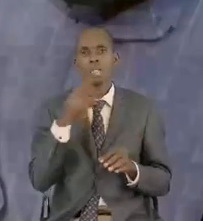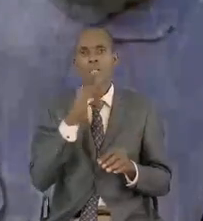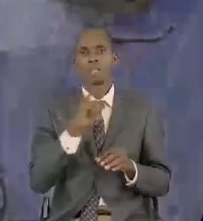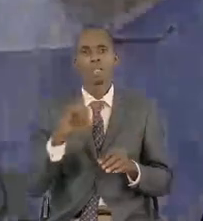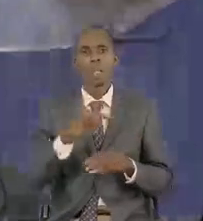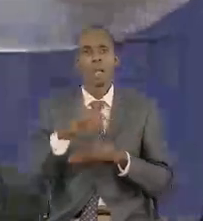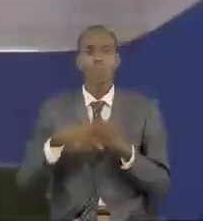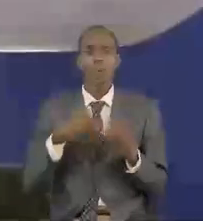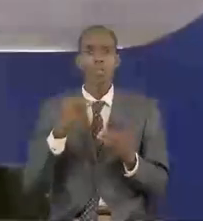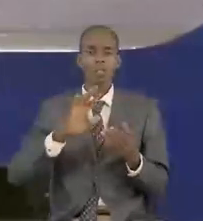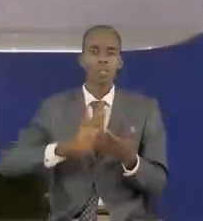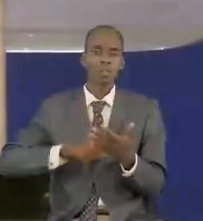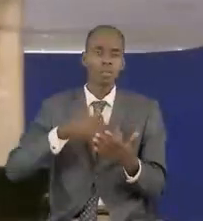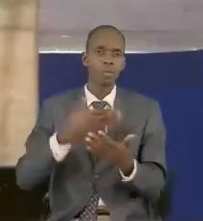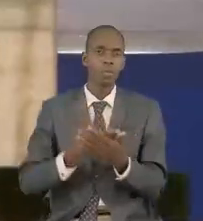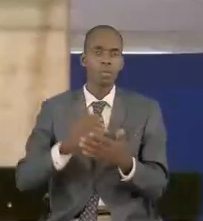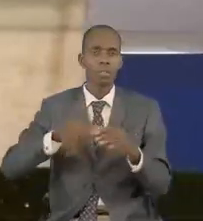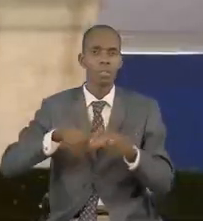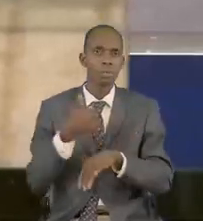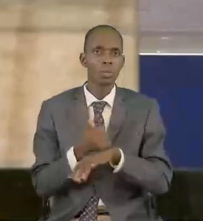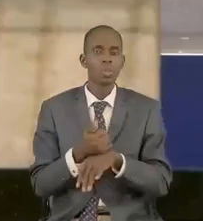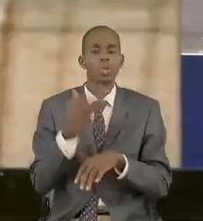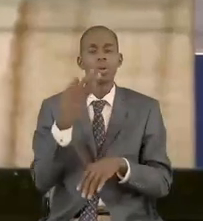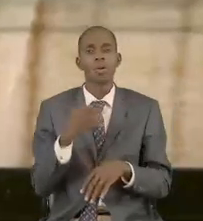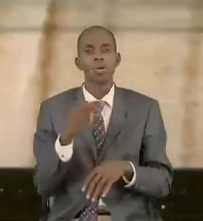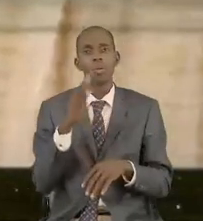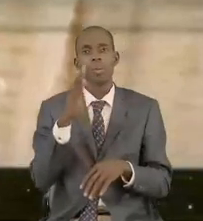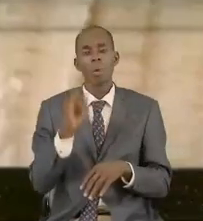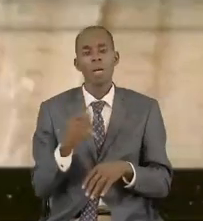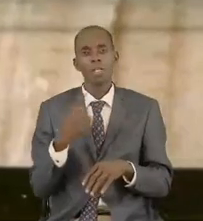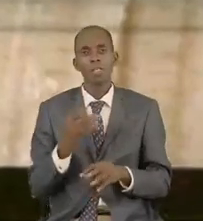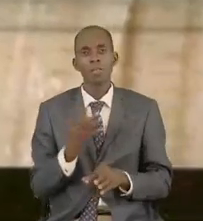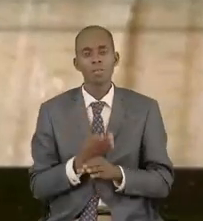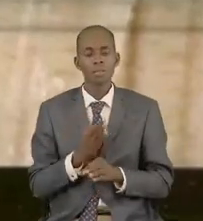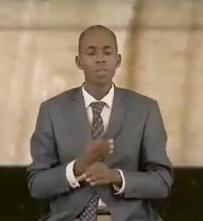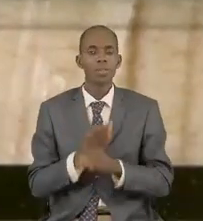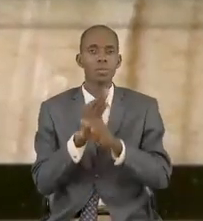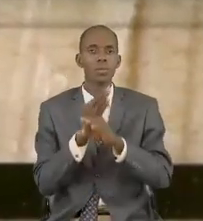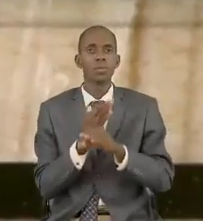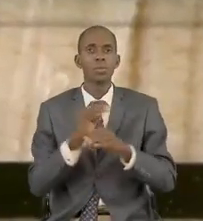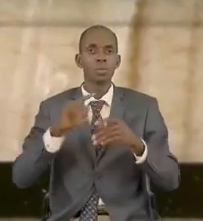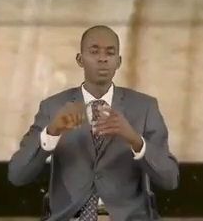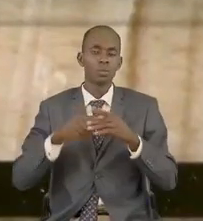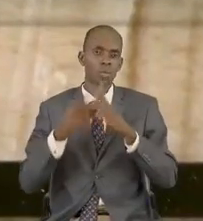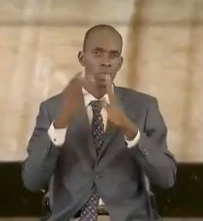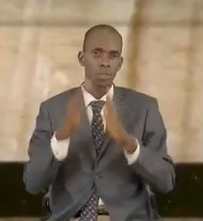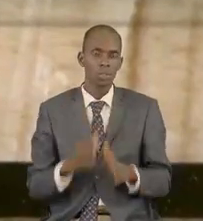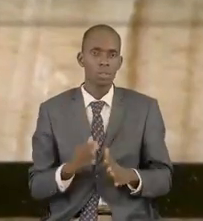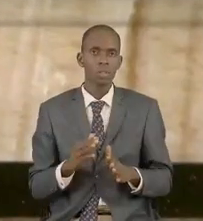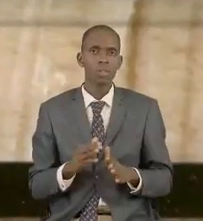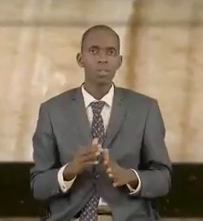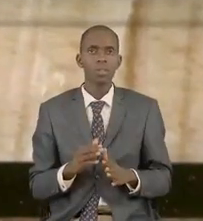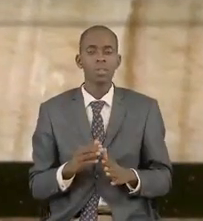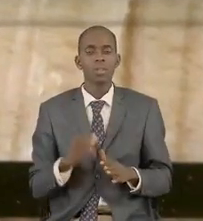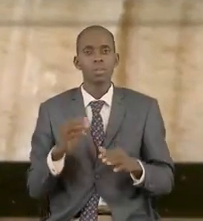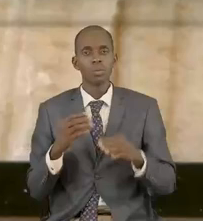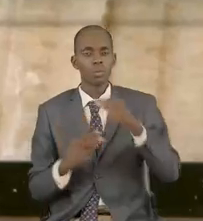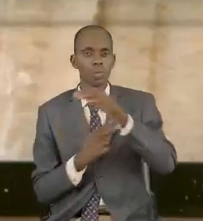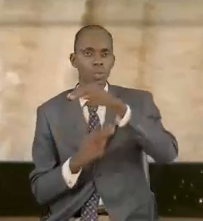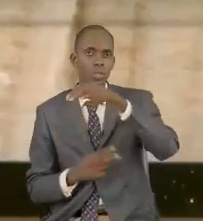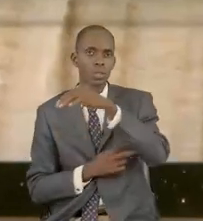par la colonne fidèle pas les pionniers dans l'Évangile nous allons voir